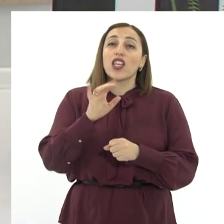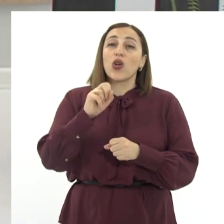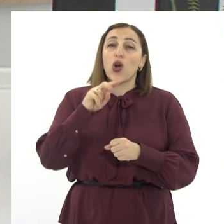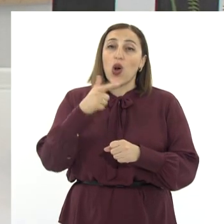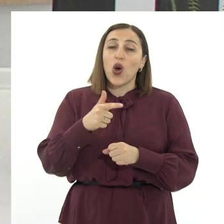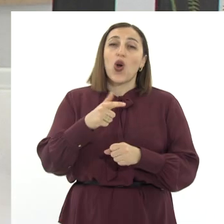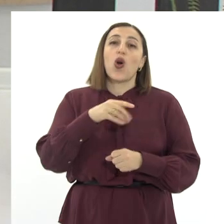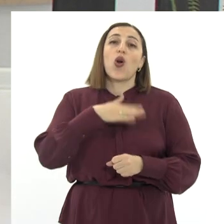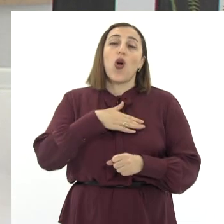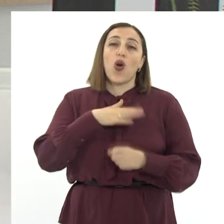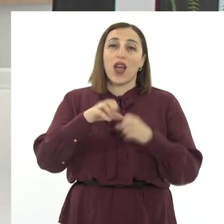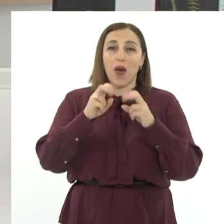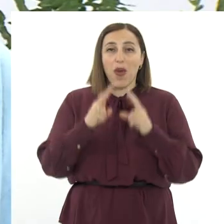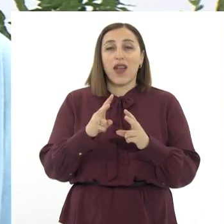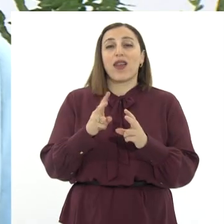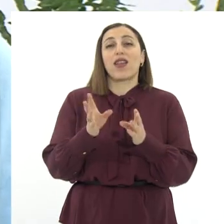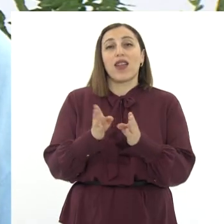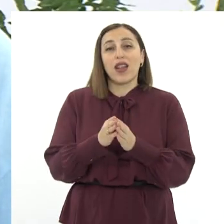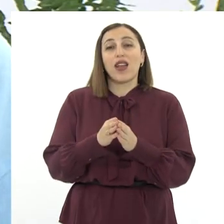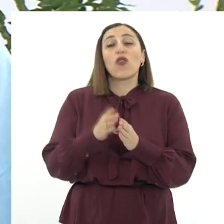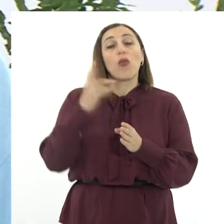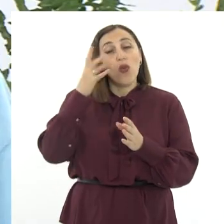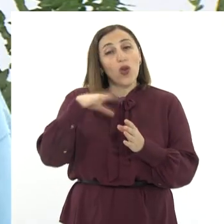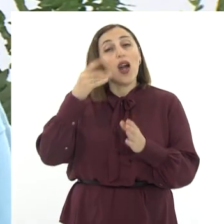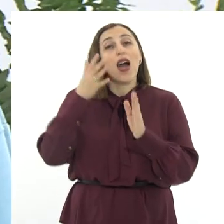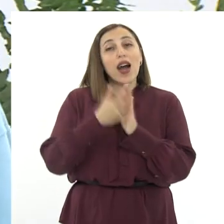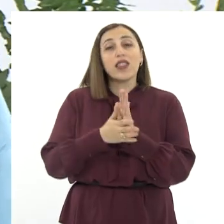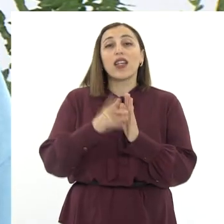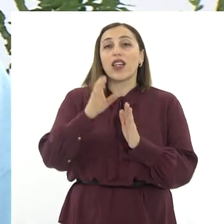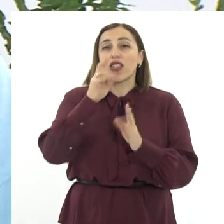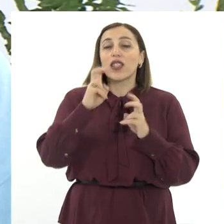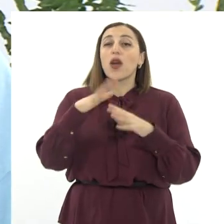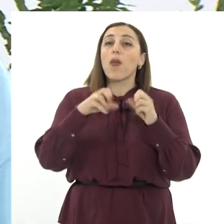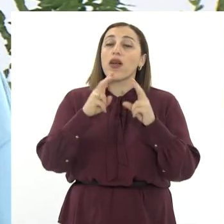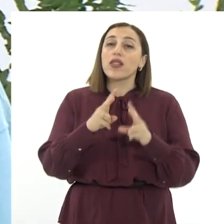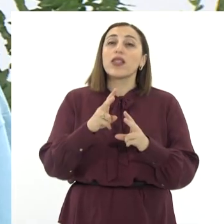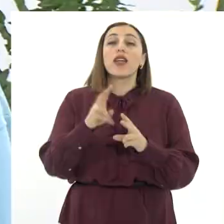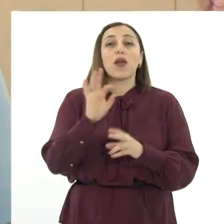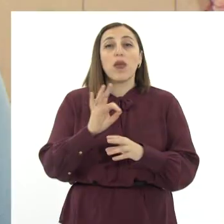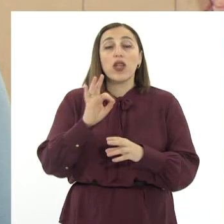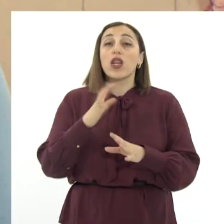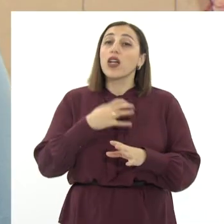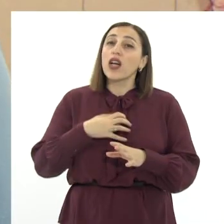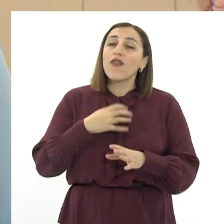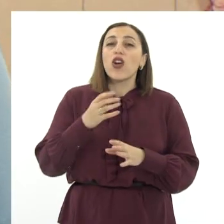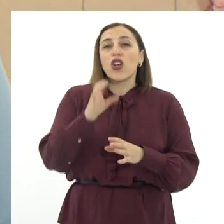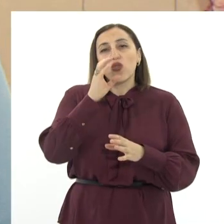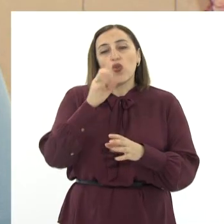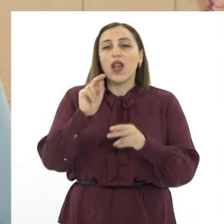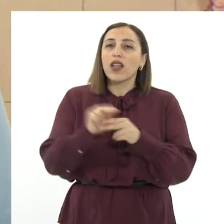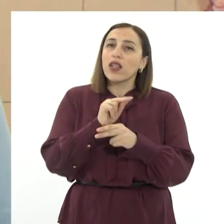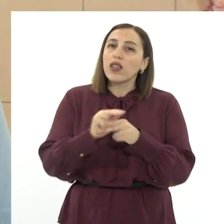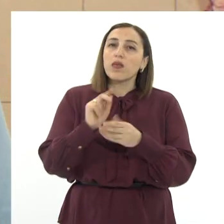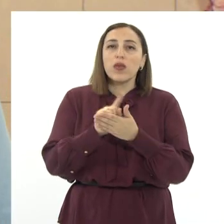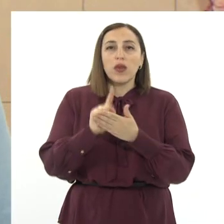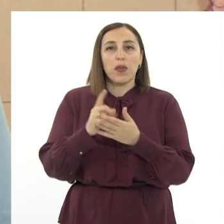կինոլոգ հոգեբանի պարոն Ալբերտի հետ։ Որպեսզի մենք երեխաներս նախ պատկերացում կազմենք կինոլոգի մասնագիտության մասին։ Եվ նաև հասկանանք, թե ինչով է կարևոր